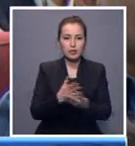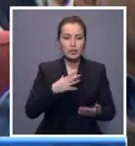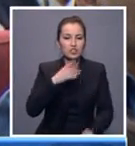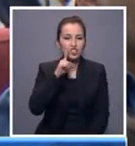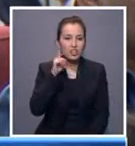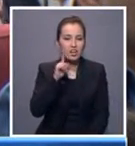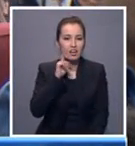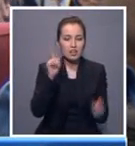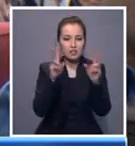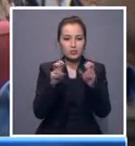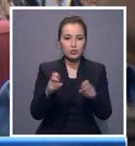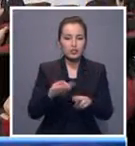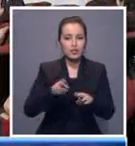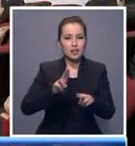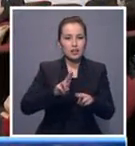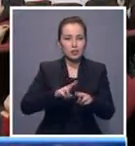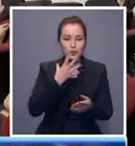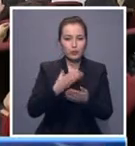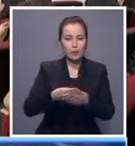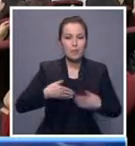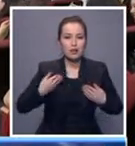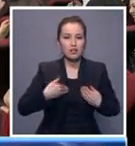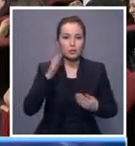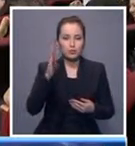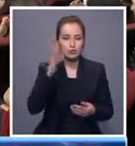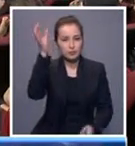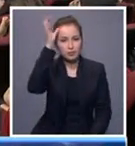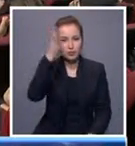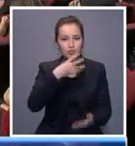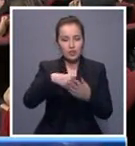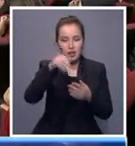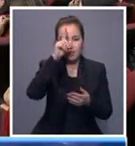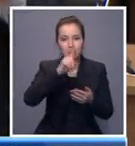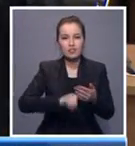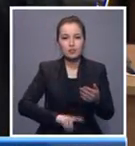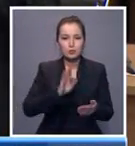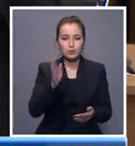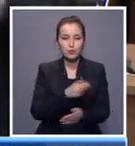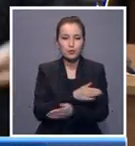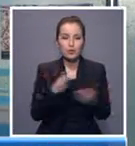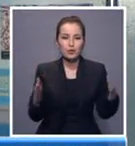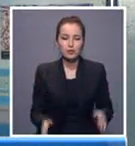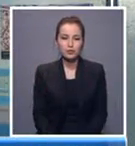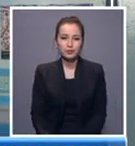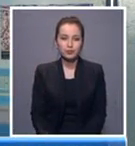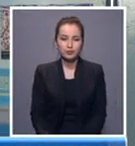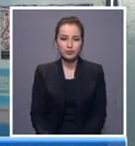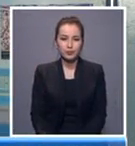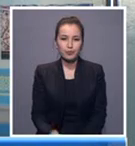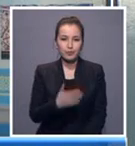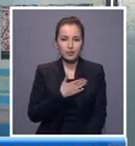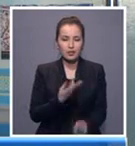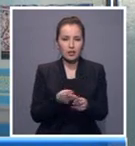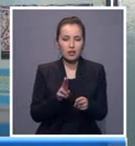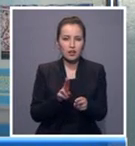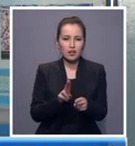зерттеушілерді айқындауға септігін тигізеді. Сондай-ақ магистранттардың ғылымға деген сенімін күшейтеді. Біздің қазір жатпай тұрмай